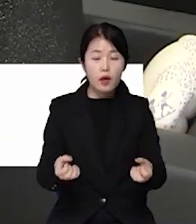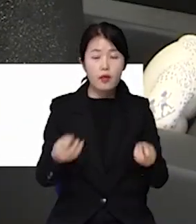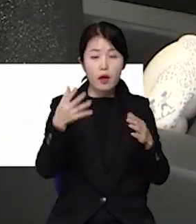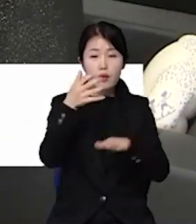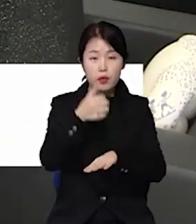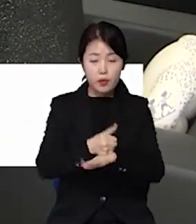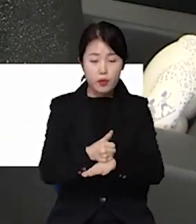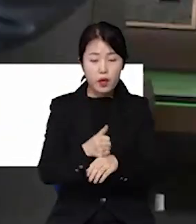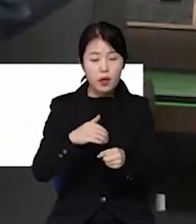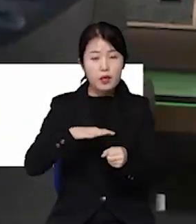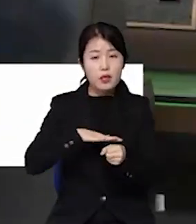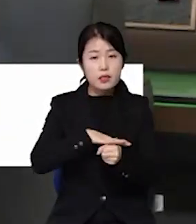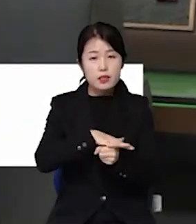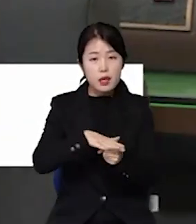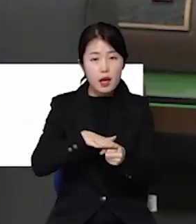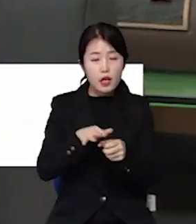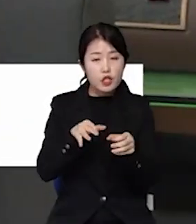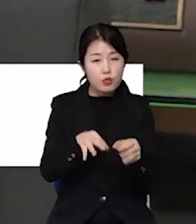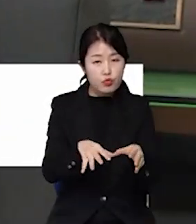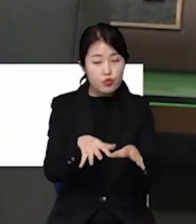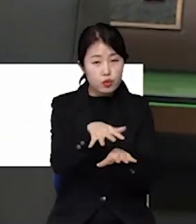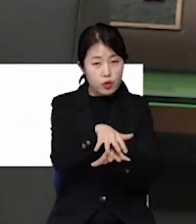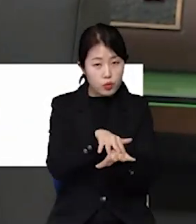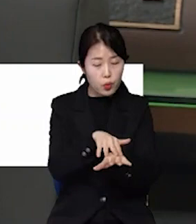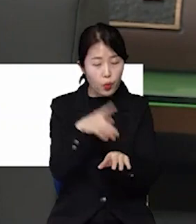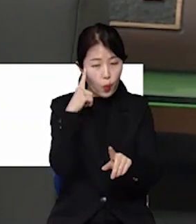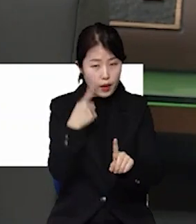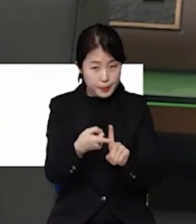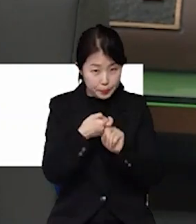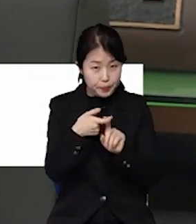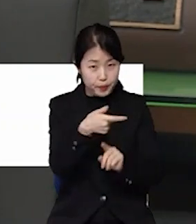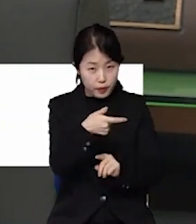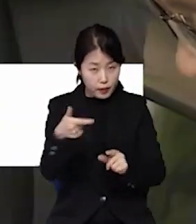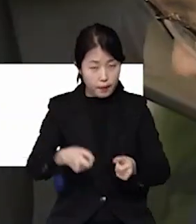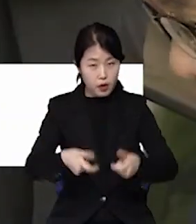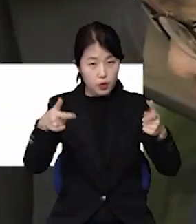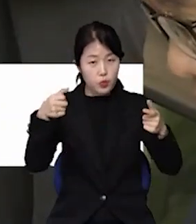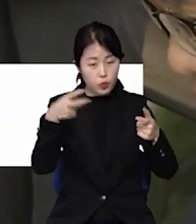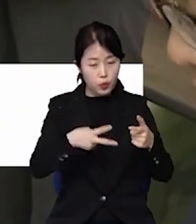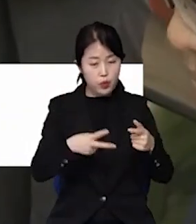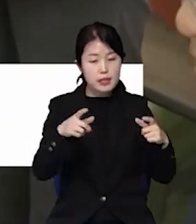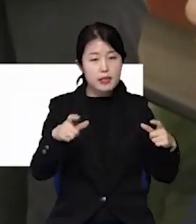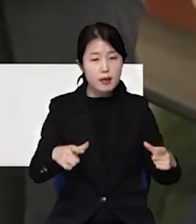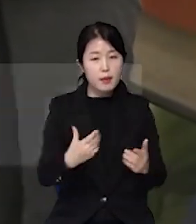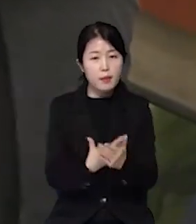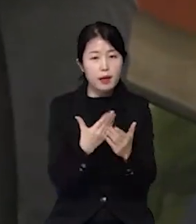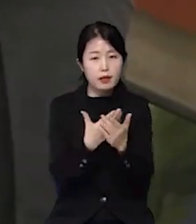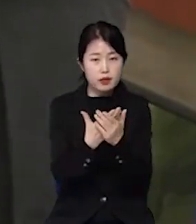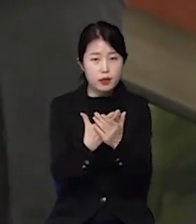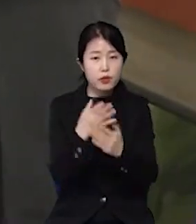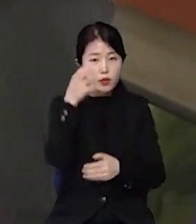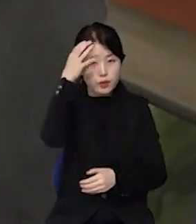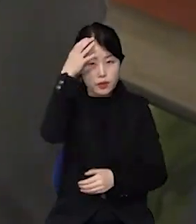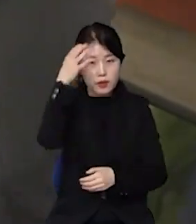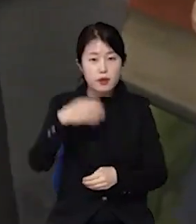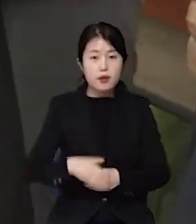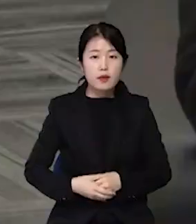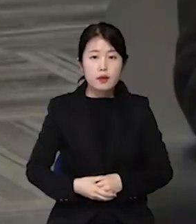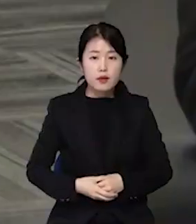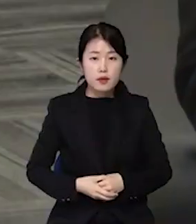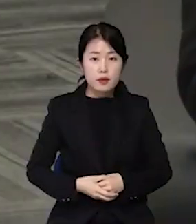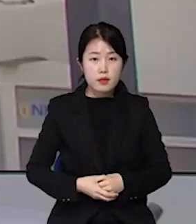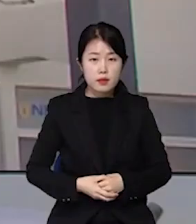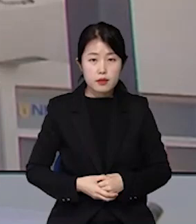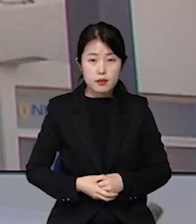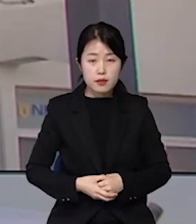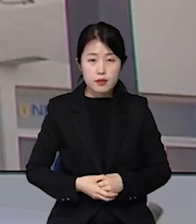통해 고향사랑 기부제에 대한 관심이 확산되고 남구와 보성의 지역 발전으로 이어지길 바란다고 밝혔습니다.